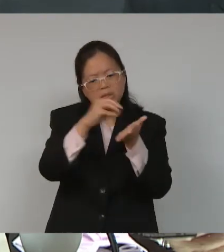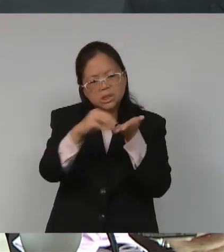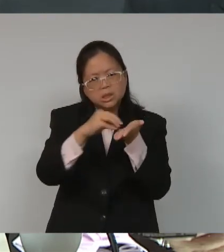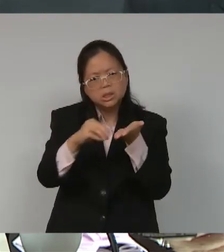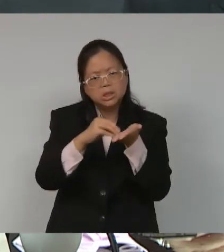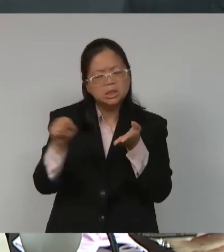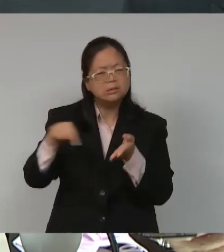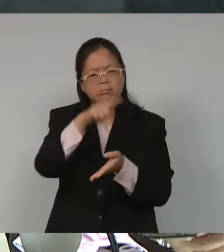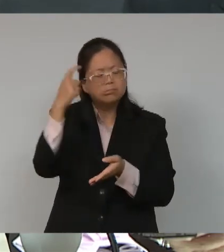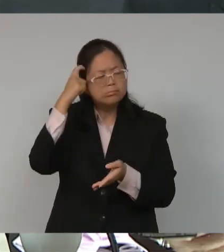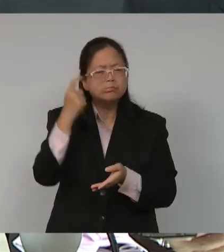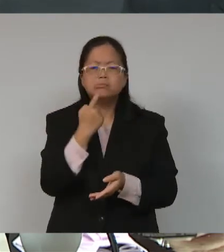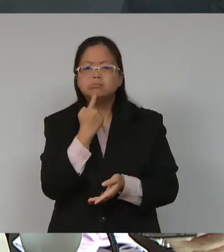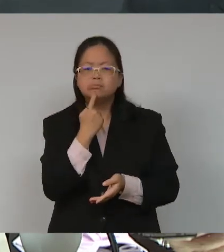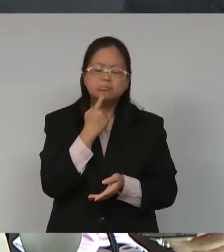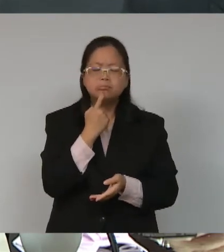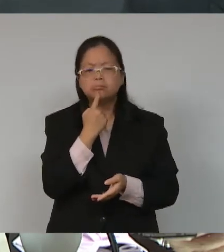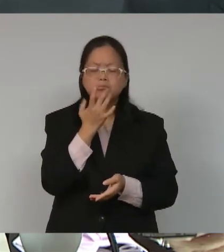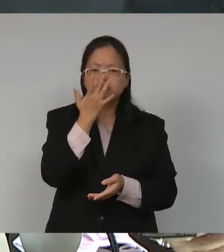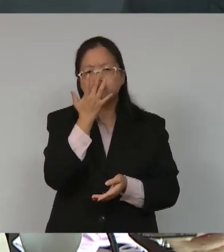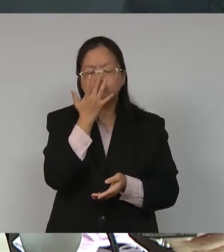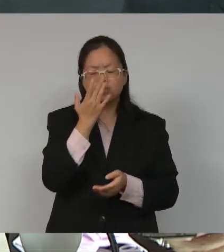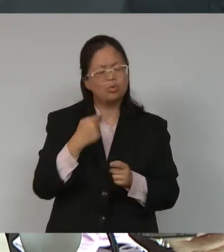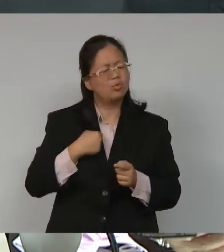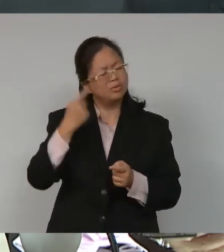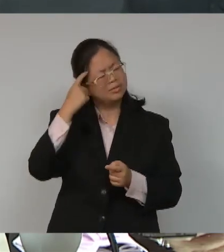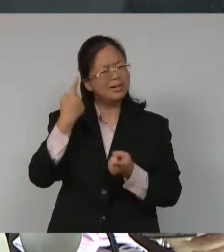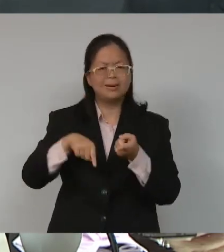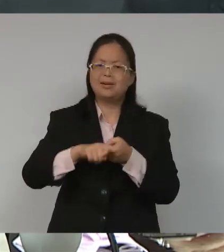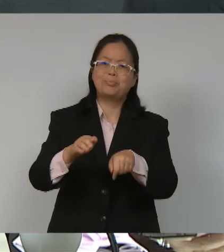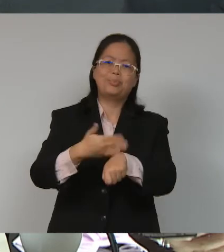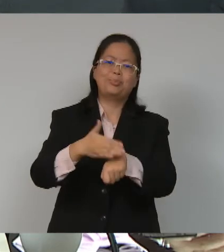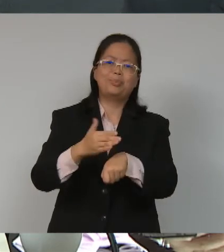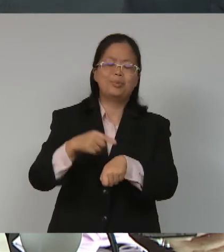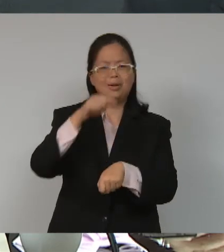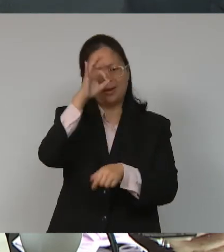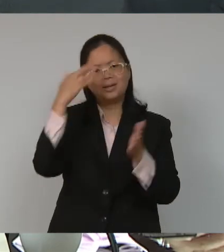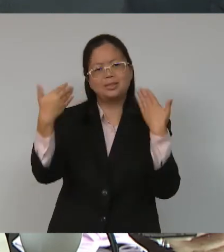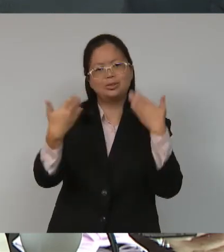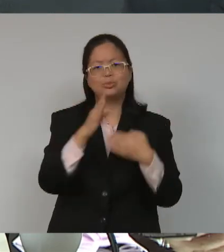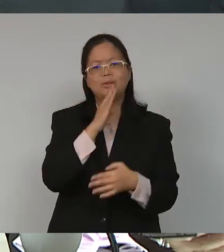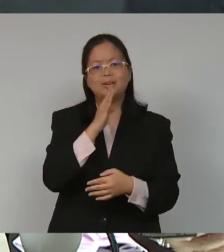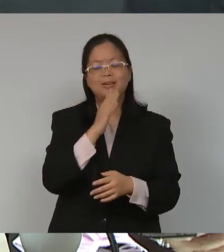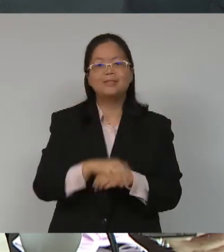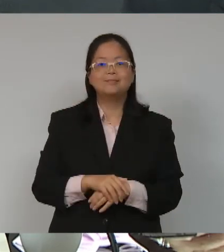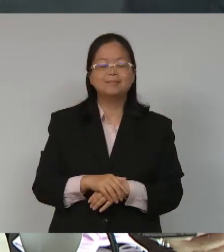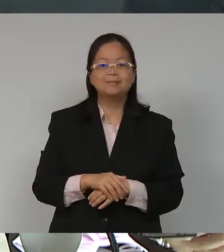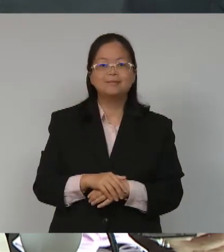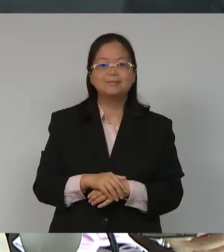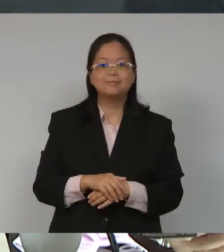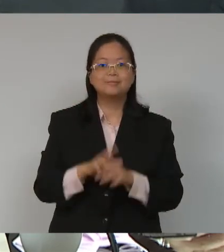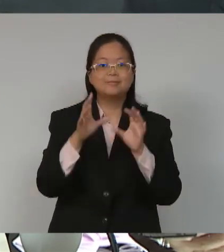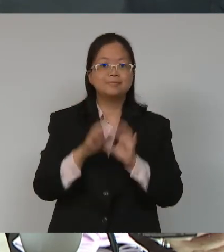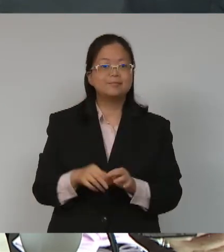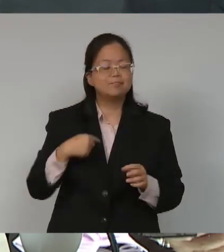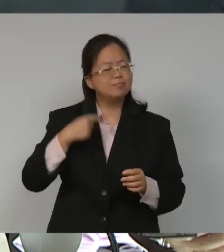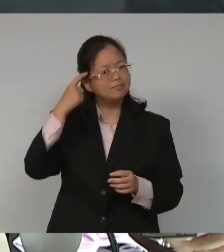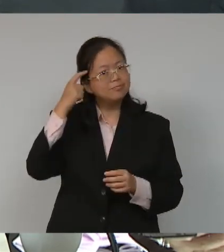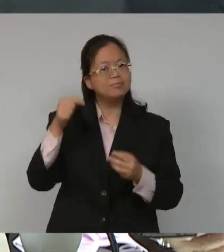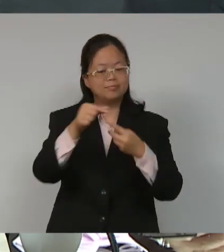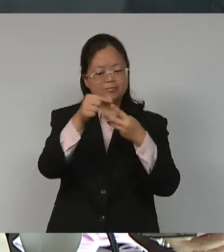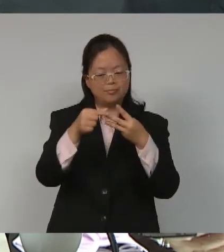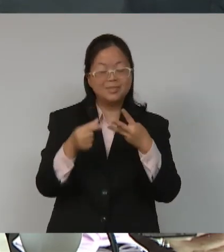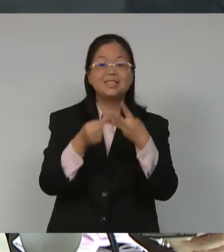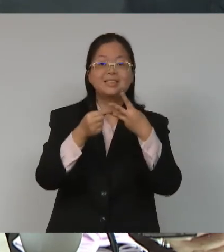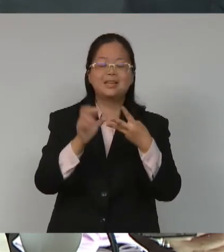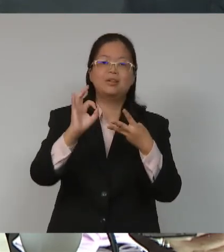该是非常清楚的，应该是没有不能了解其提案争议的问题。好，那所以我想这个部分应该是可以通